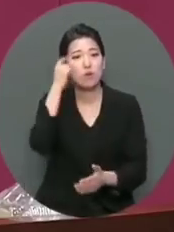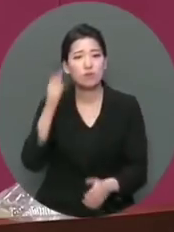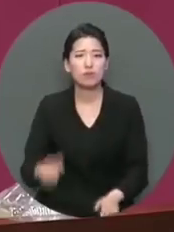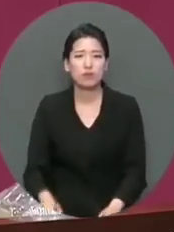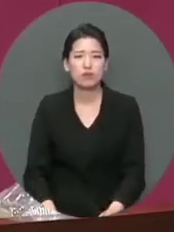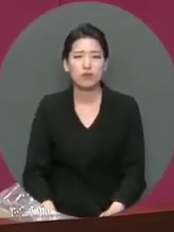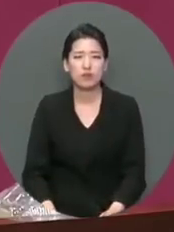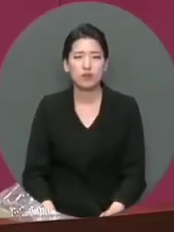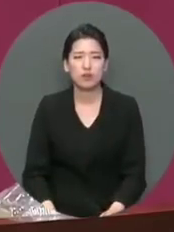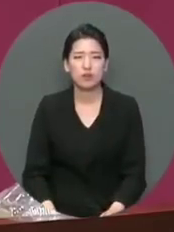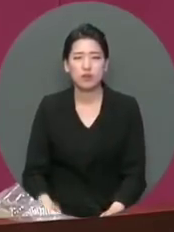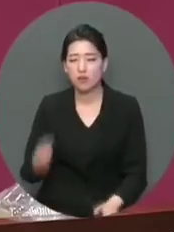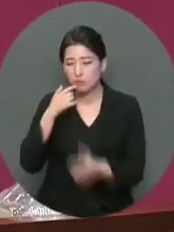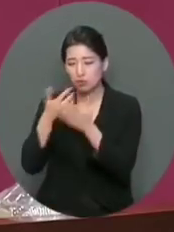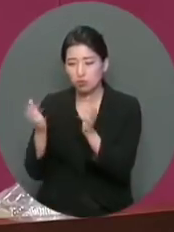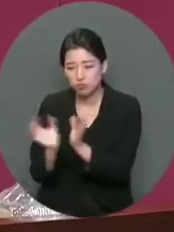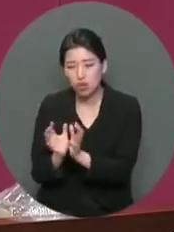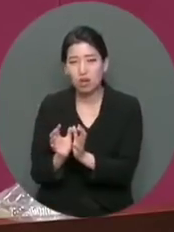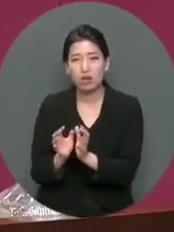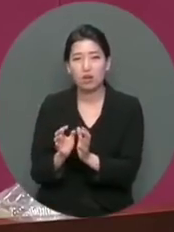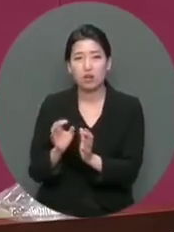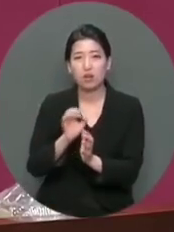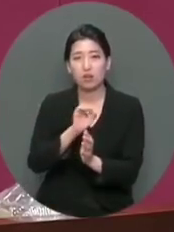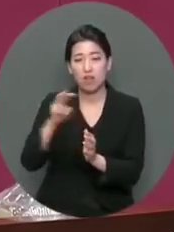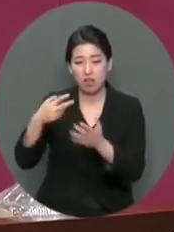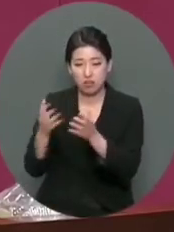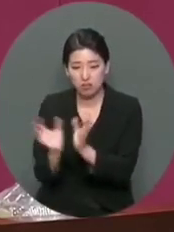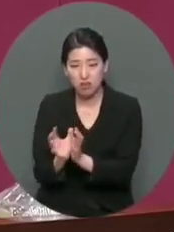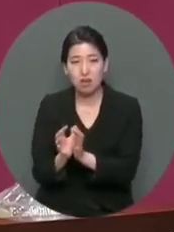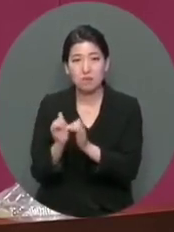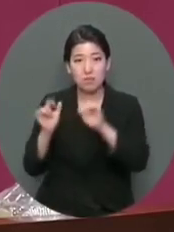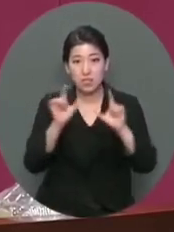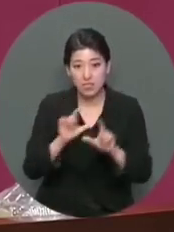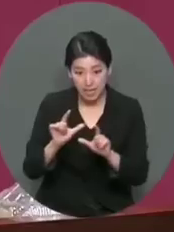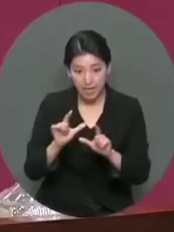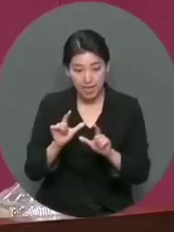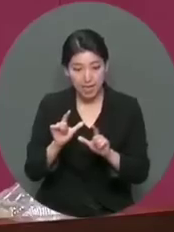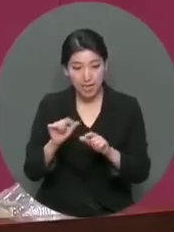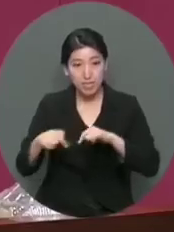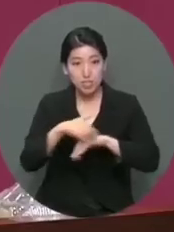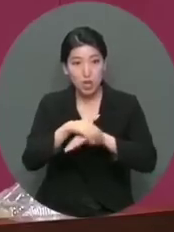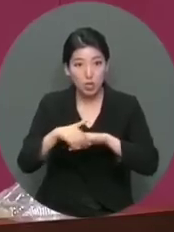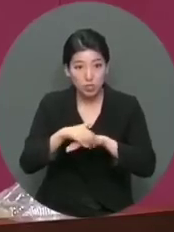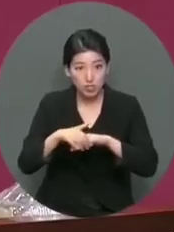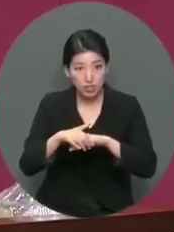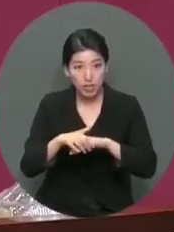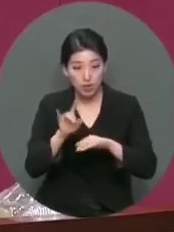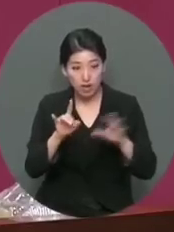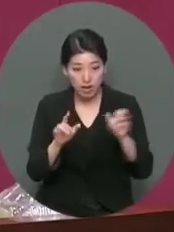야당과 민생과 서민 경제를 위한 정책으로 경쟁하며 승부해 주실 것을